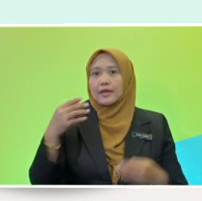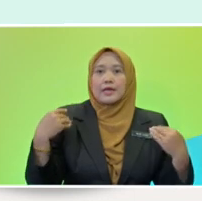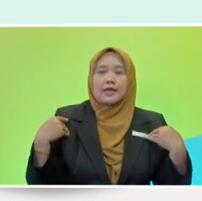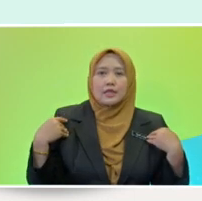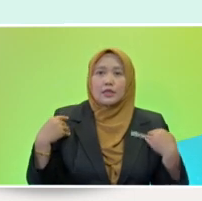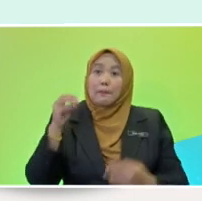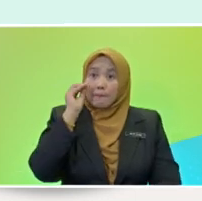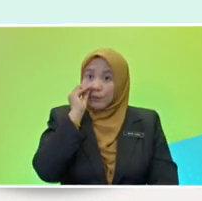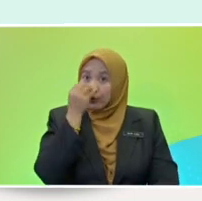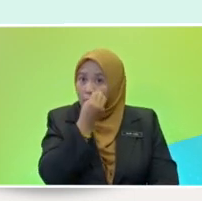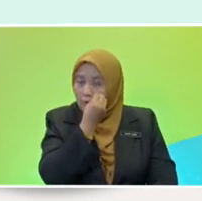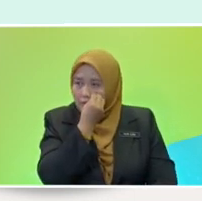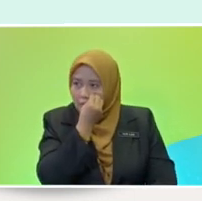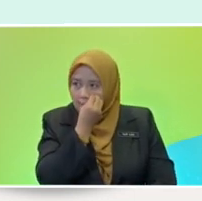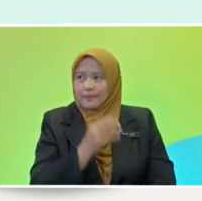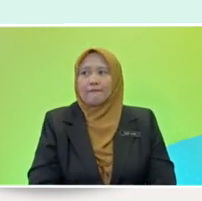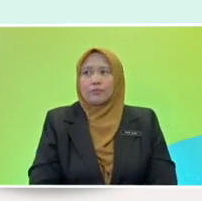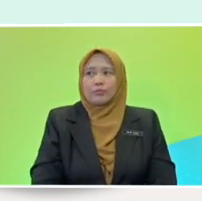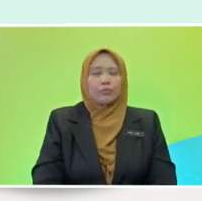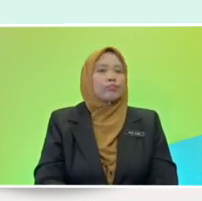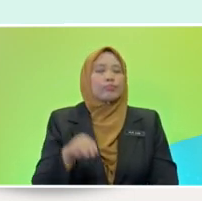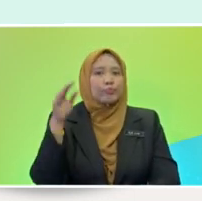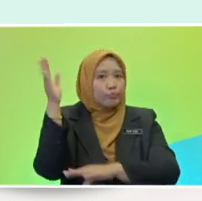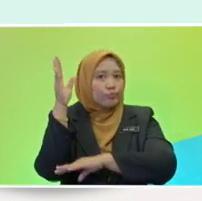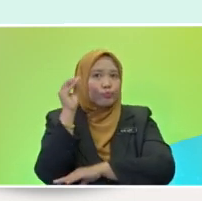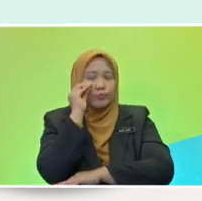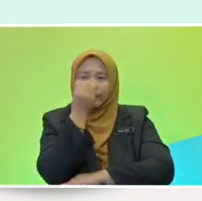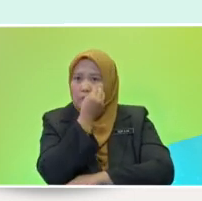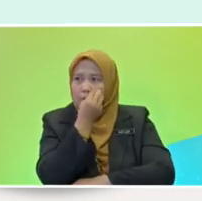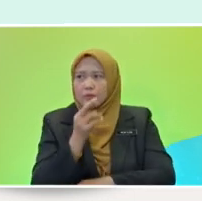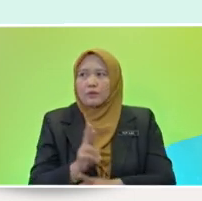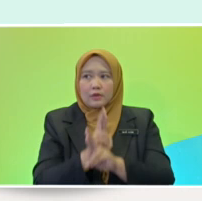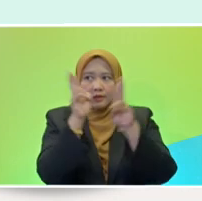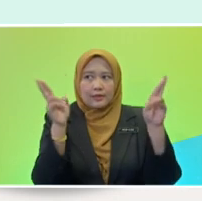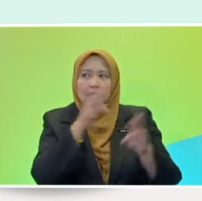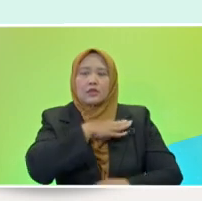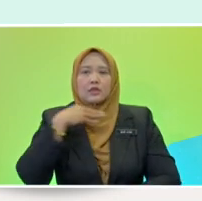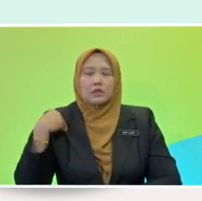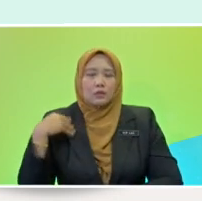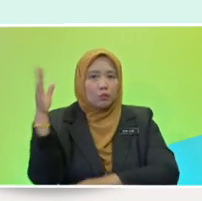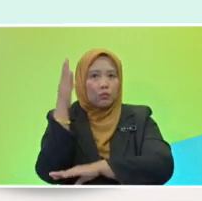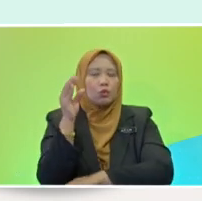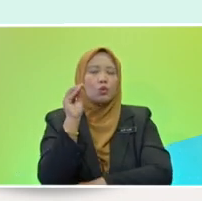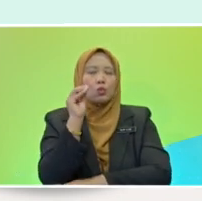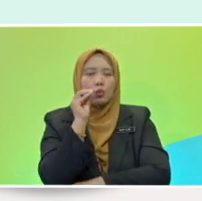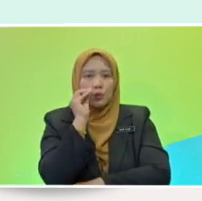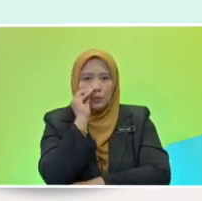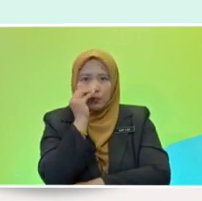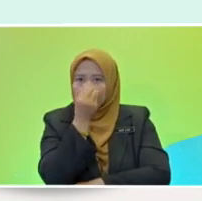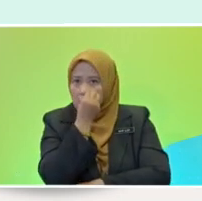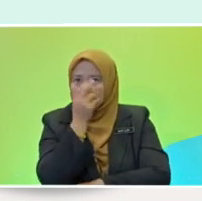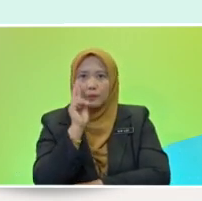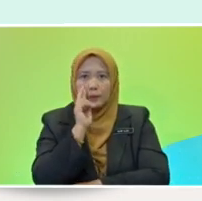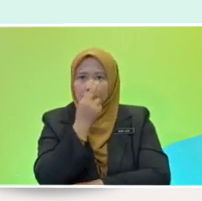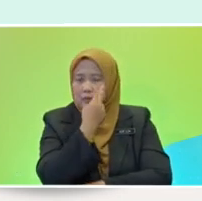bunga pokok bunga raya dan pokok Bunga Rose berbunga walaupun bunganya lain warnanya juga mungkin berbeda